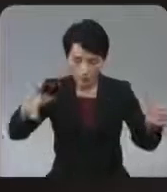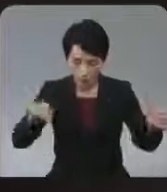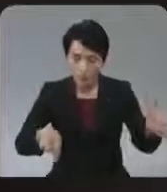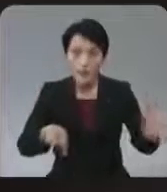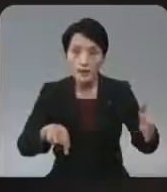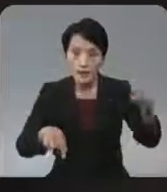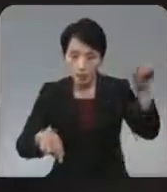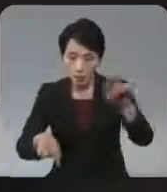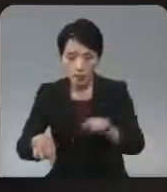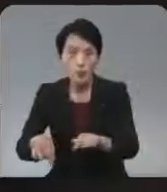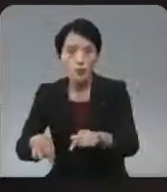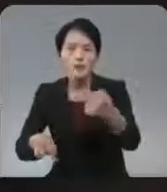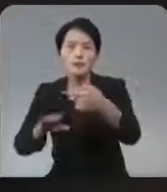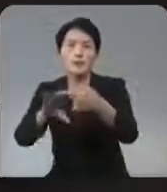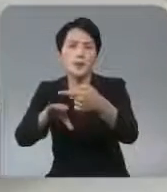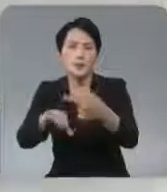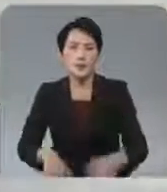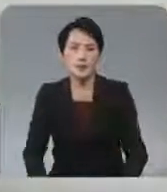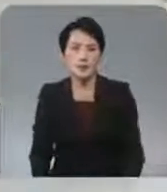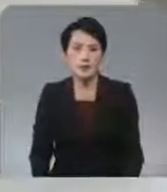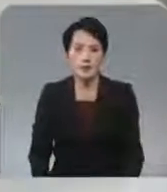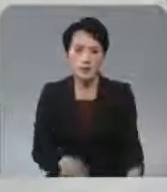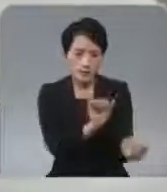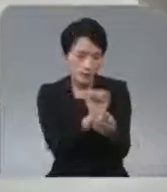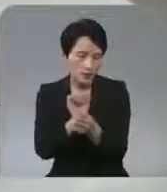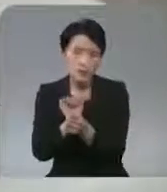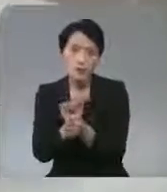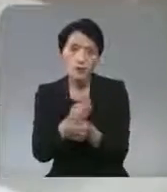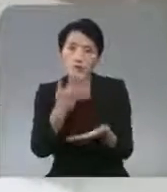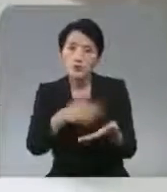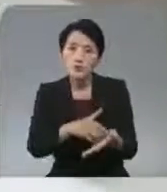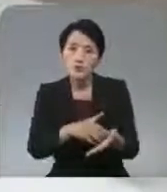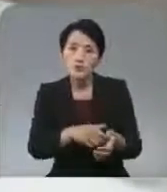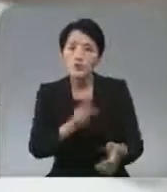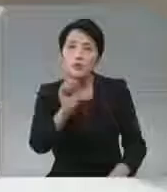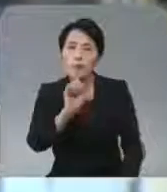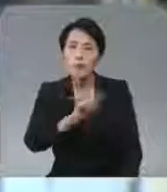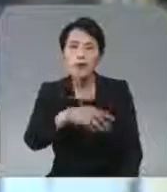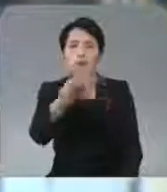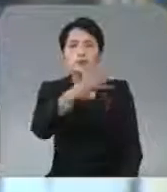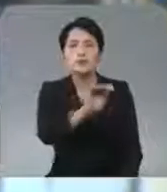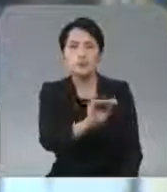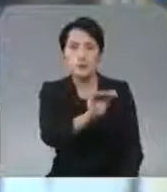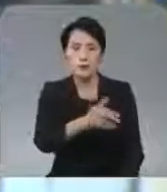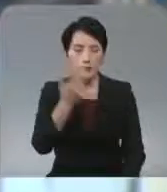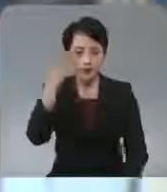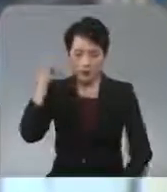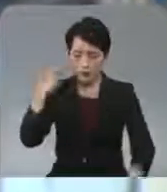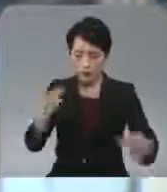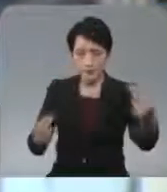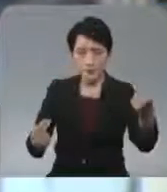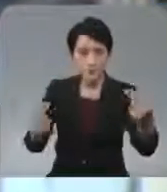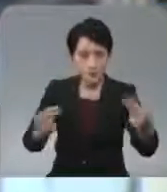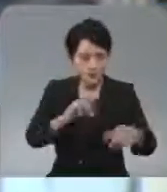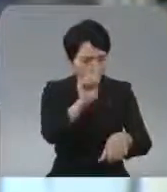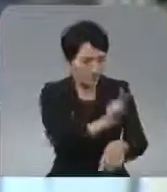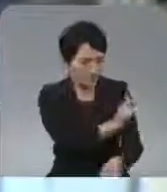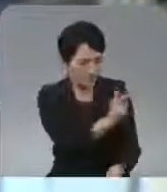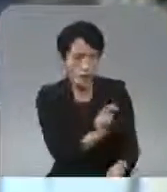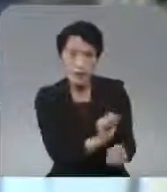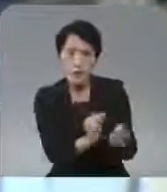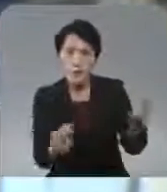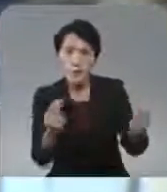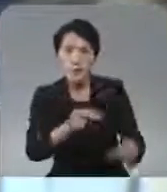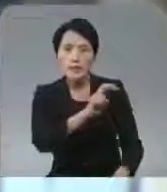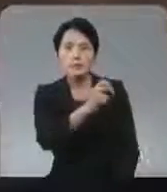ます中央防疫対策本部によりますと新型コロナウイルスの感染者は4日午前0時